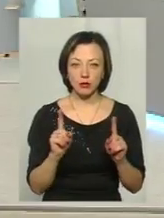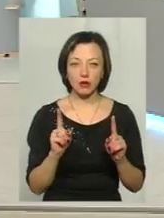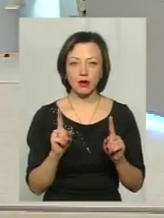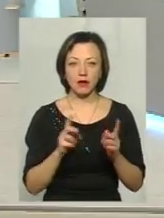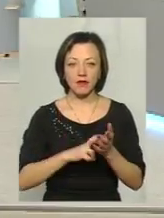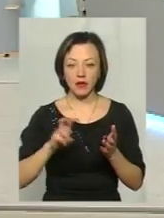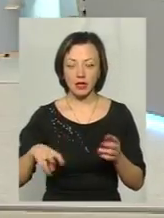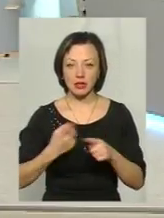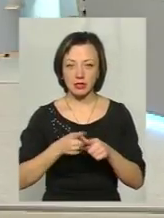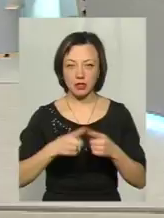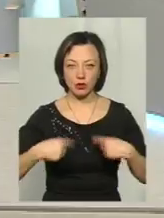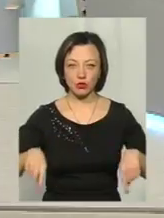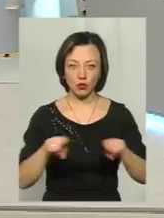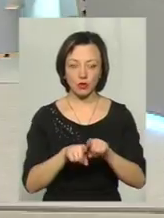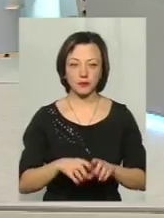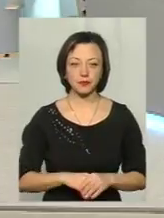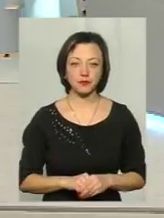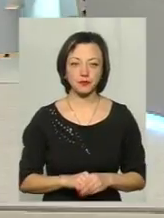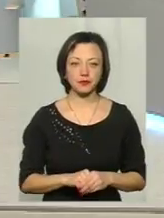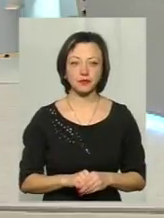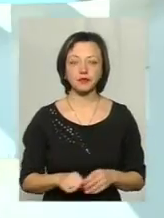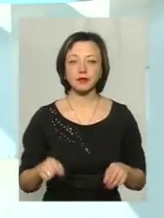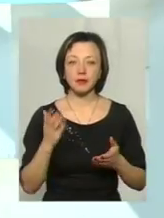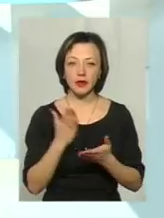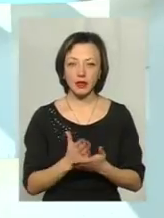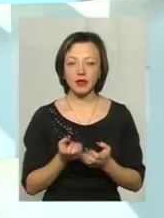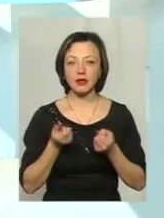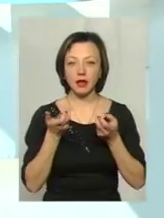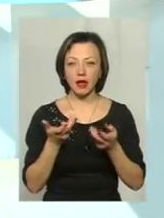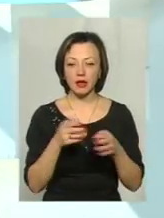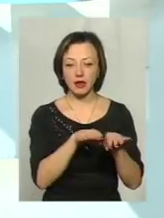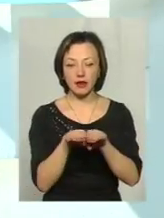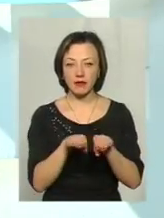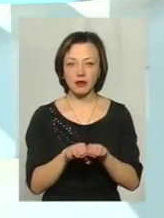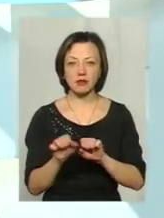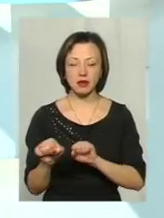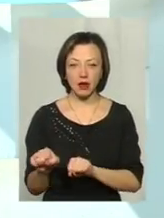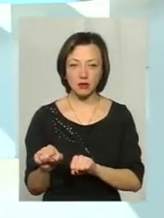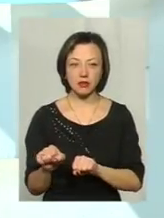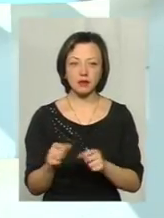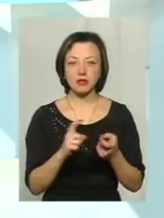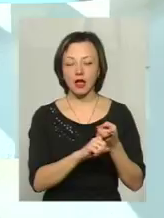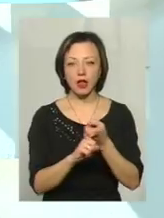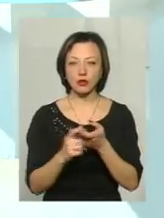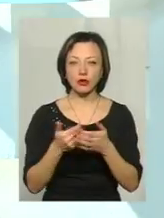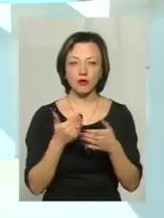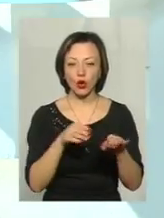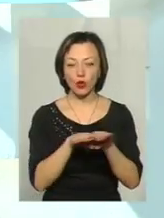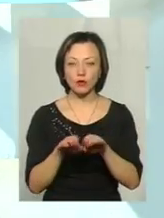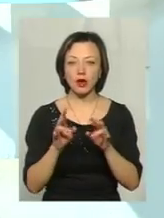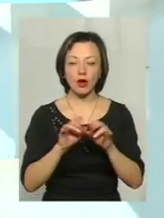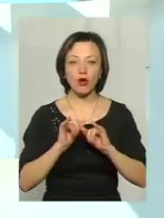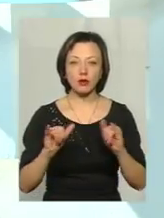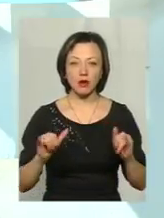цієї зони при необхідності. А так, там є декілька ступенів захисту, В залежності від ступеня розвитку